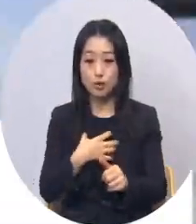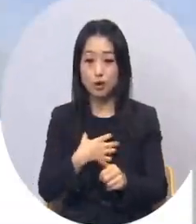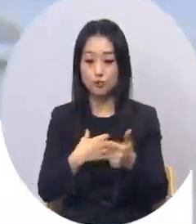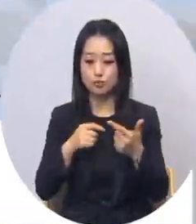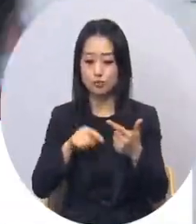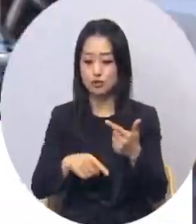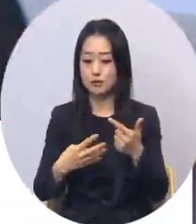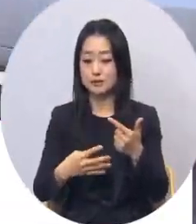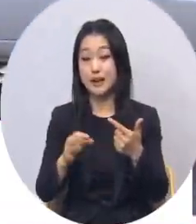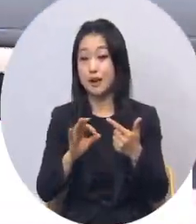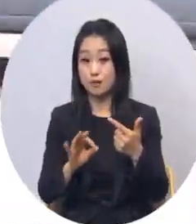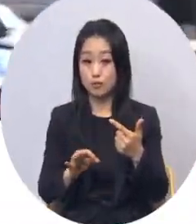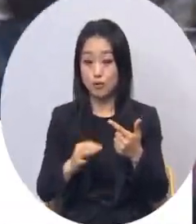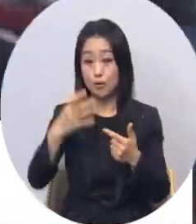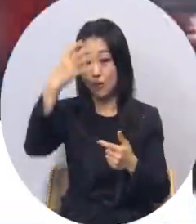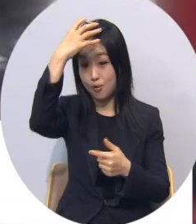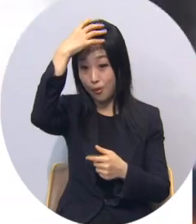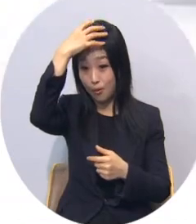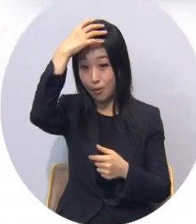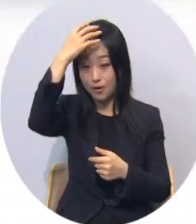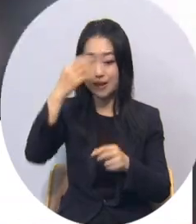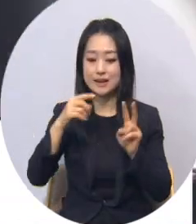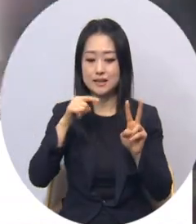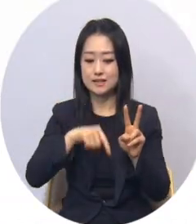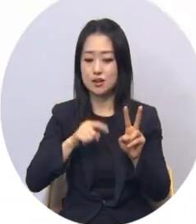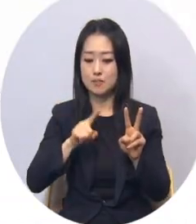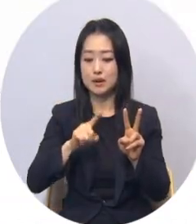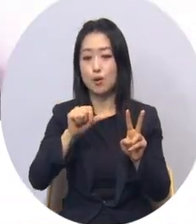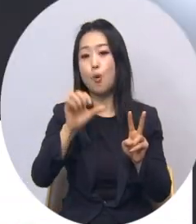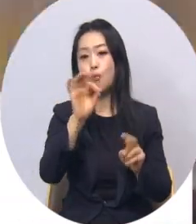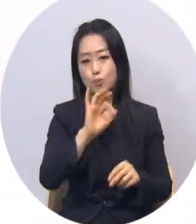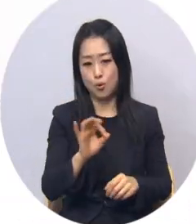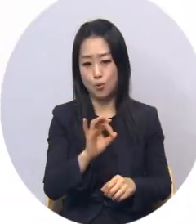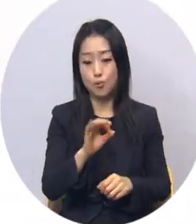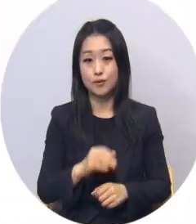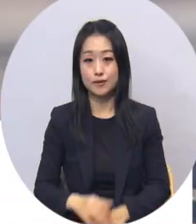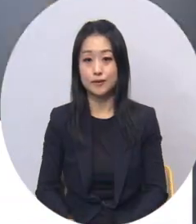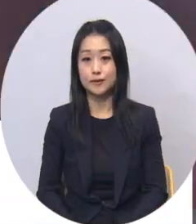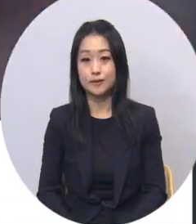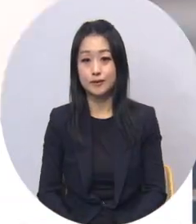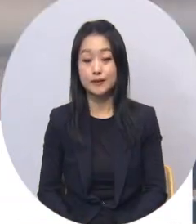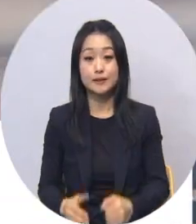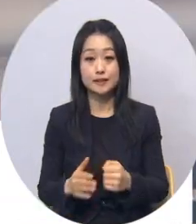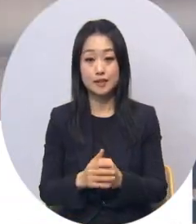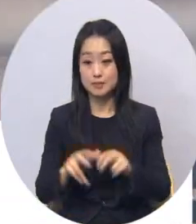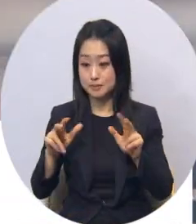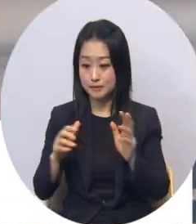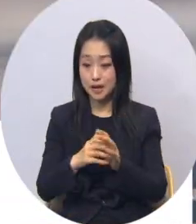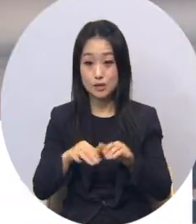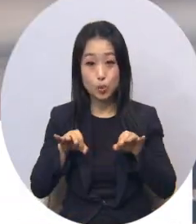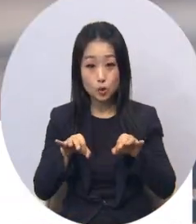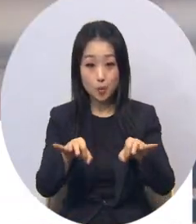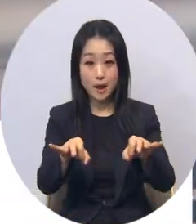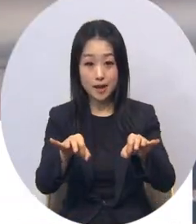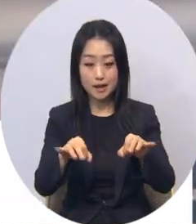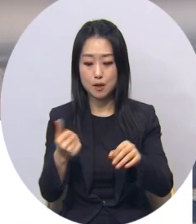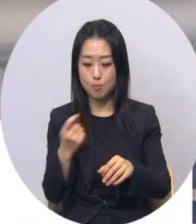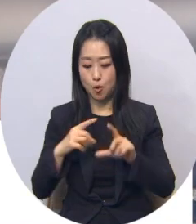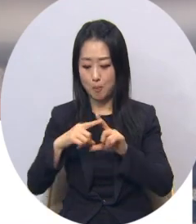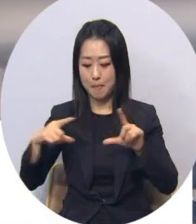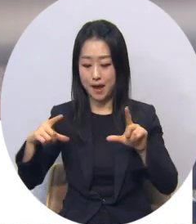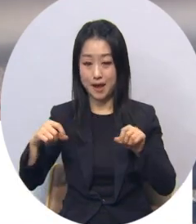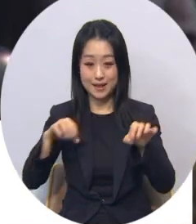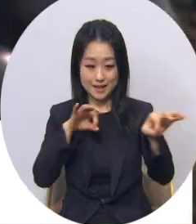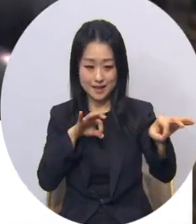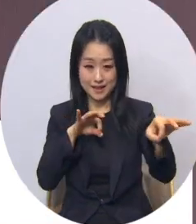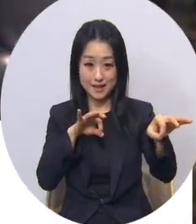6.4% 안전에 썼을 때 2.15% 다 약 세배 높습니다 그동 토바는 번호판이 뒤에 붙어 있어